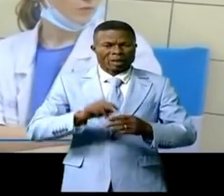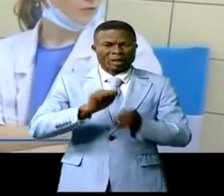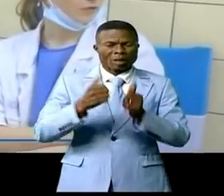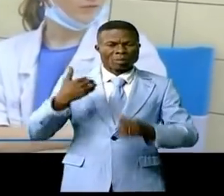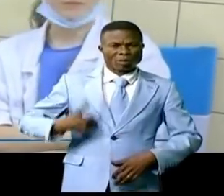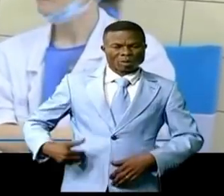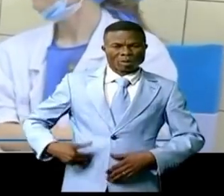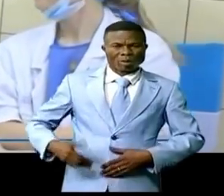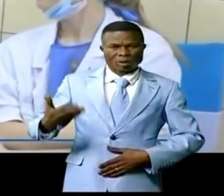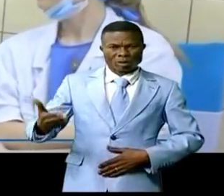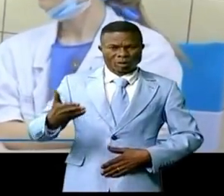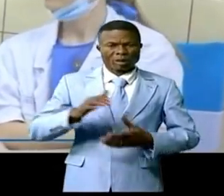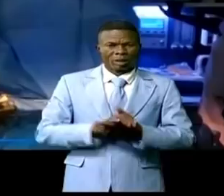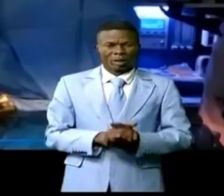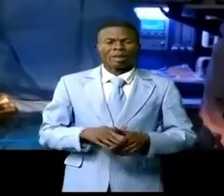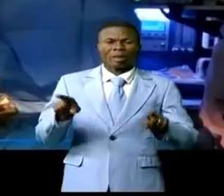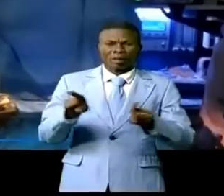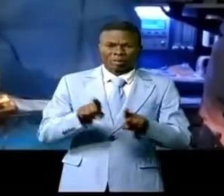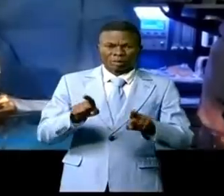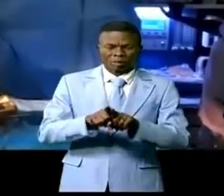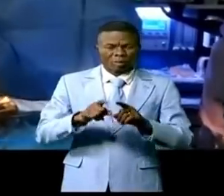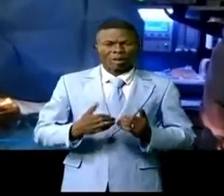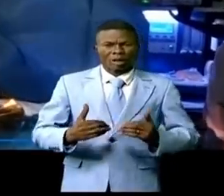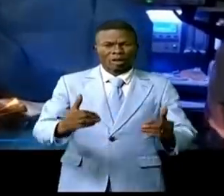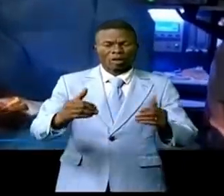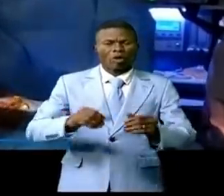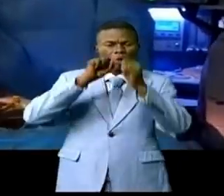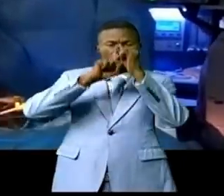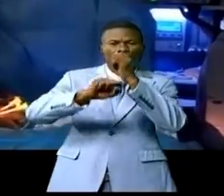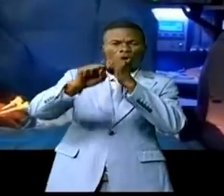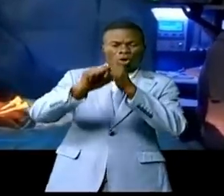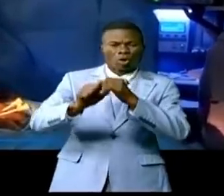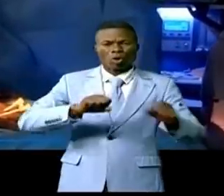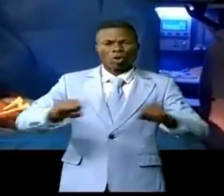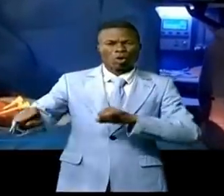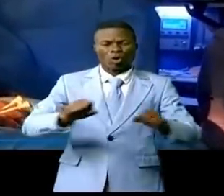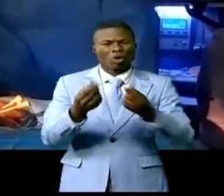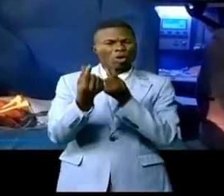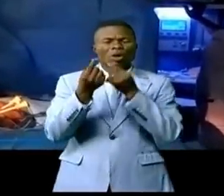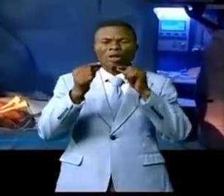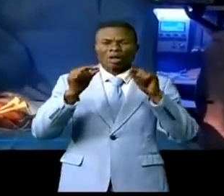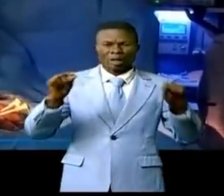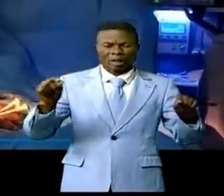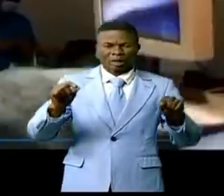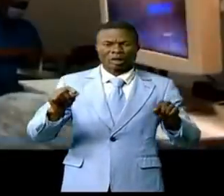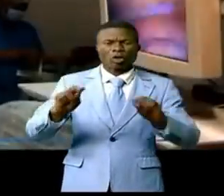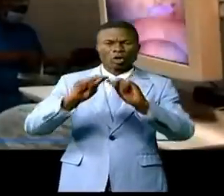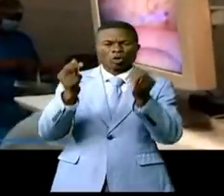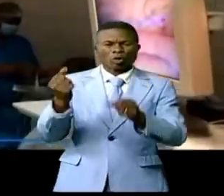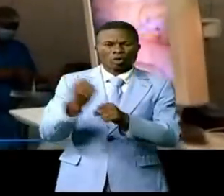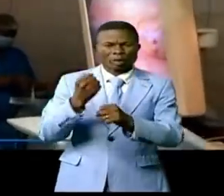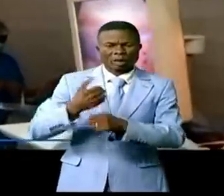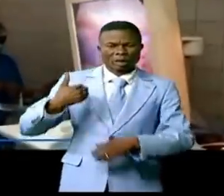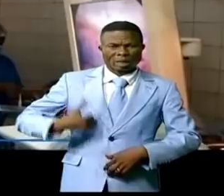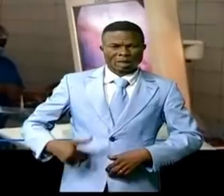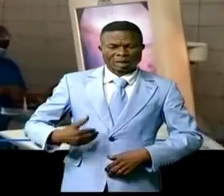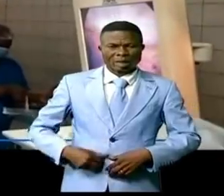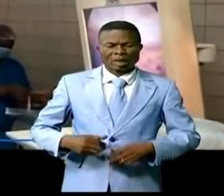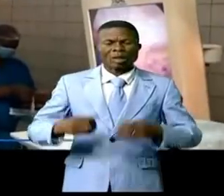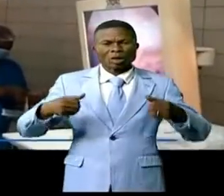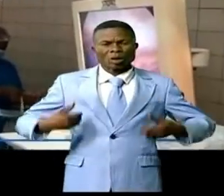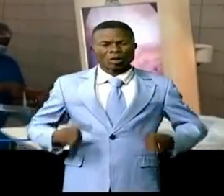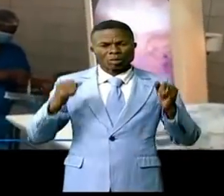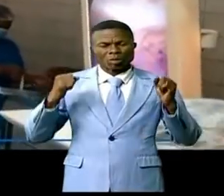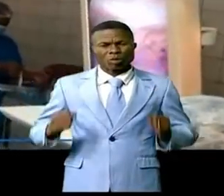chirurgie. C'est comme qui devait la suite de la campagne de consultation gratuite du service de chirurgie digestive et